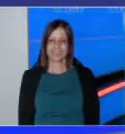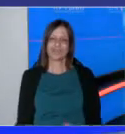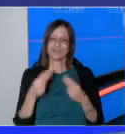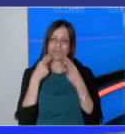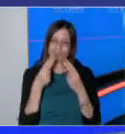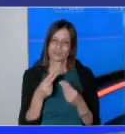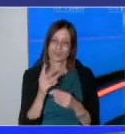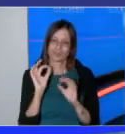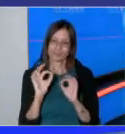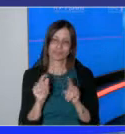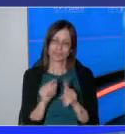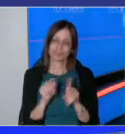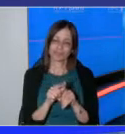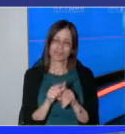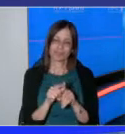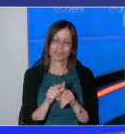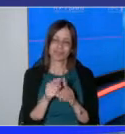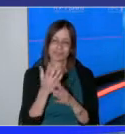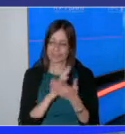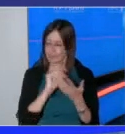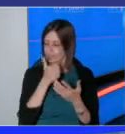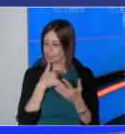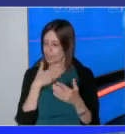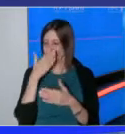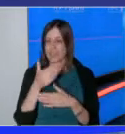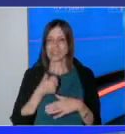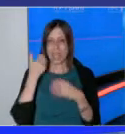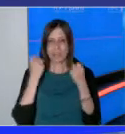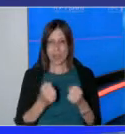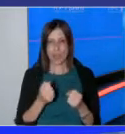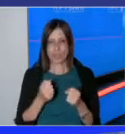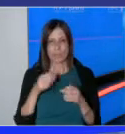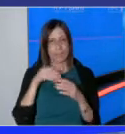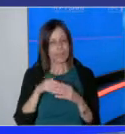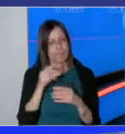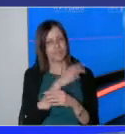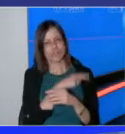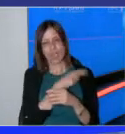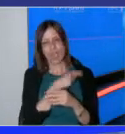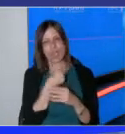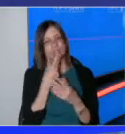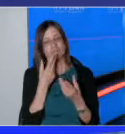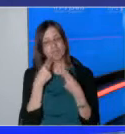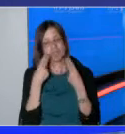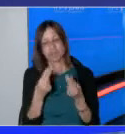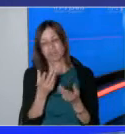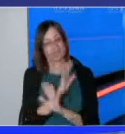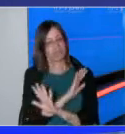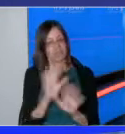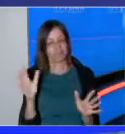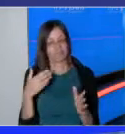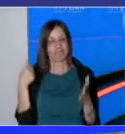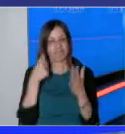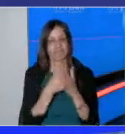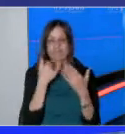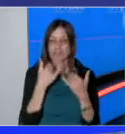תגובות, ממש כמו באייטם הראשון בנושא האלימות בחברה הערבית, פנינו לשר לביטחון פנים ולמשטרה, פניותינו להתייחס לנושא, לא נענו עד לרגע